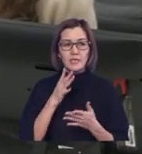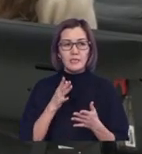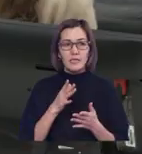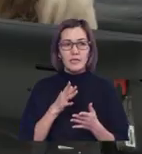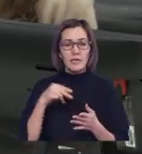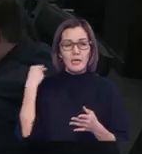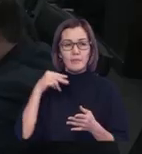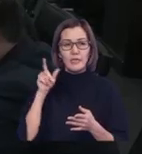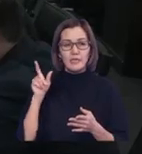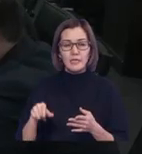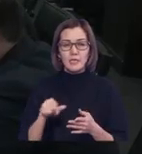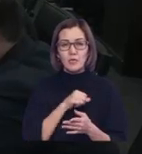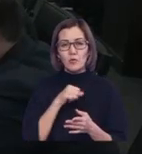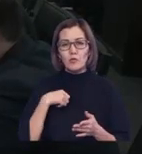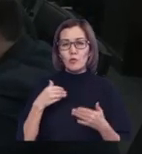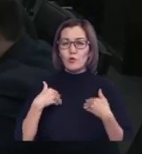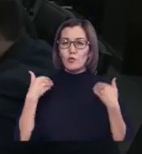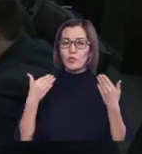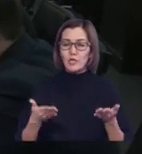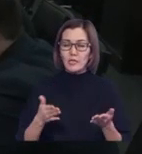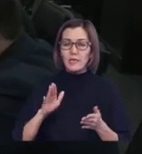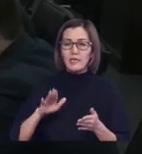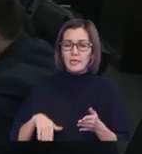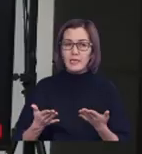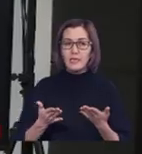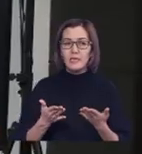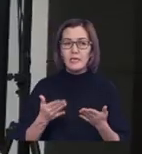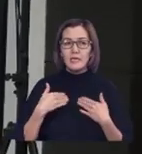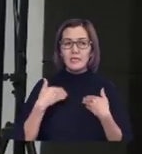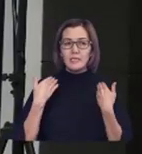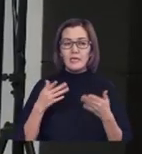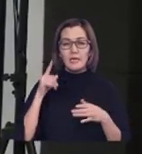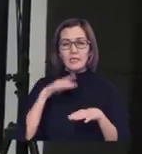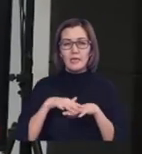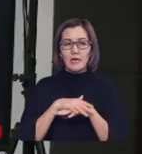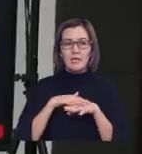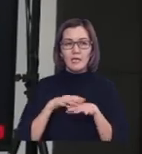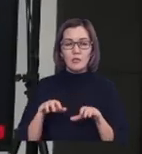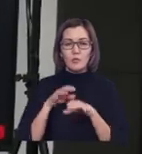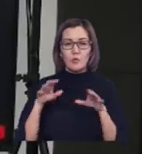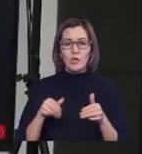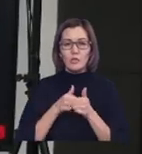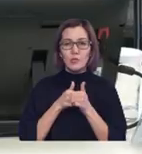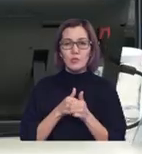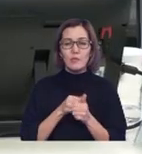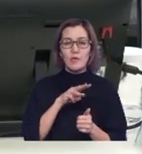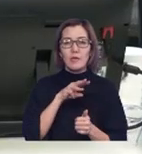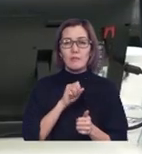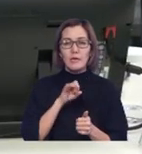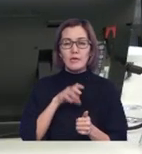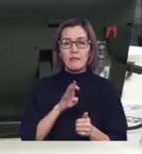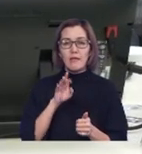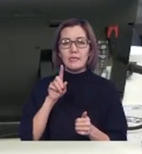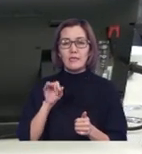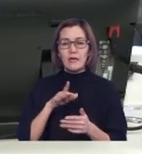ел президенті Қасым-Жомарт Тоқаев құттықтады. Артынша ізгі тілектерлігін Қазақстан халқы ассамблеясы төрағасының орынбасары Марат Әзілханов